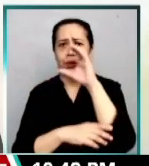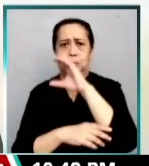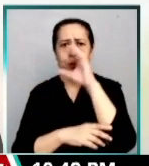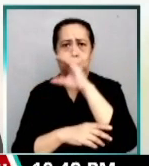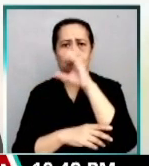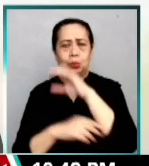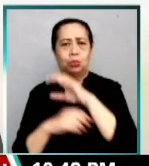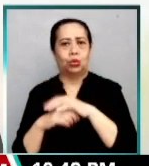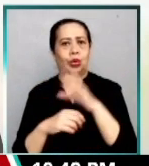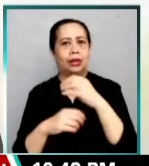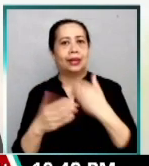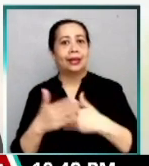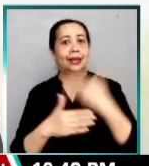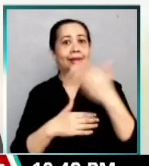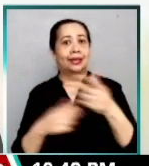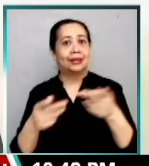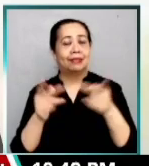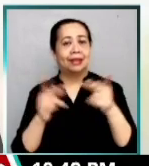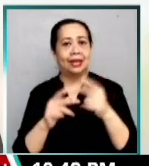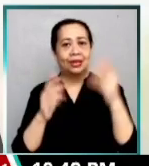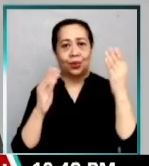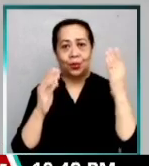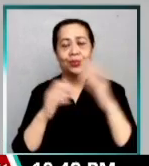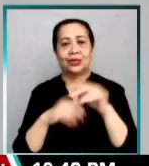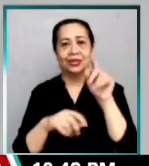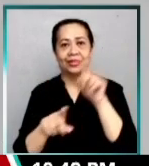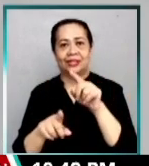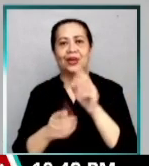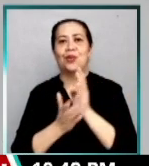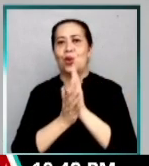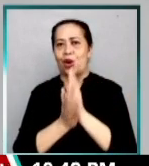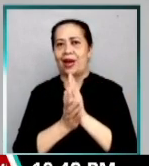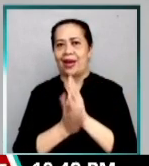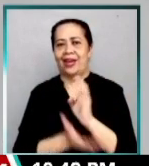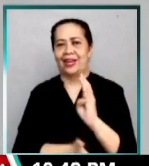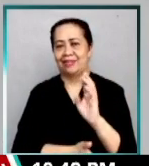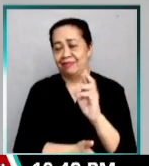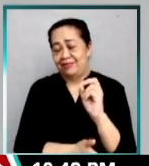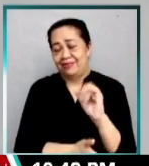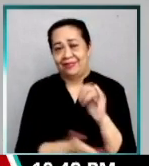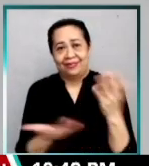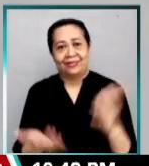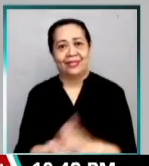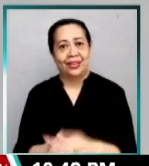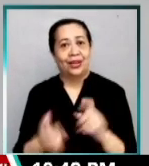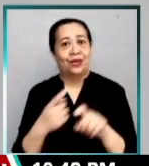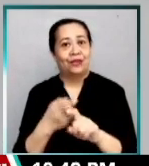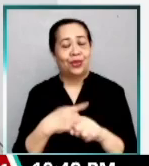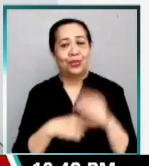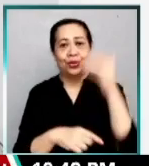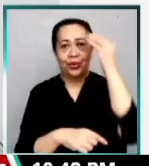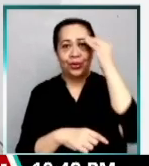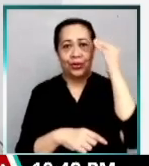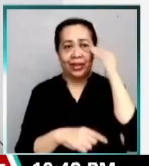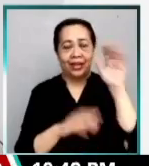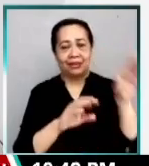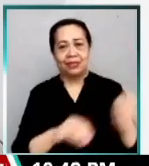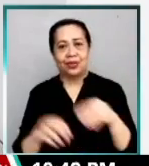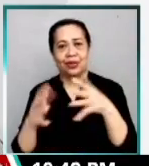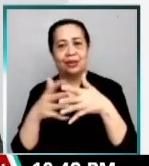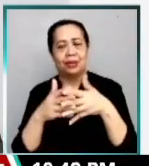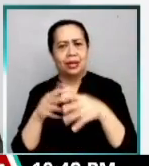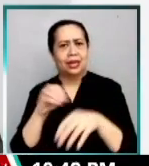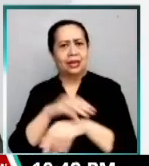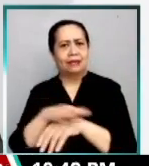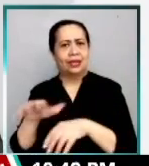at next destination daw niya ang Boracay. Of course. Mm-hmm. From Korea to America naman, ang influence ng